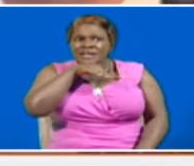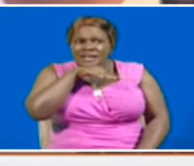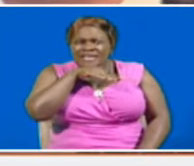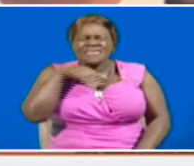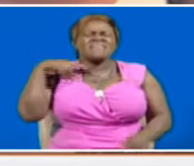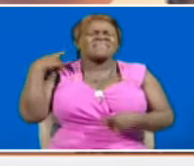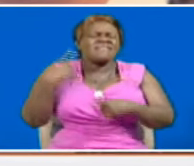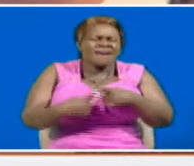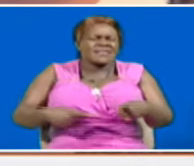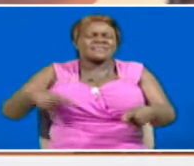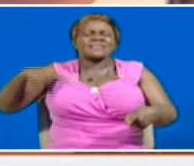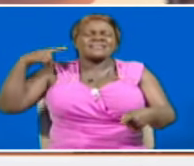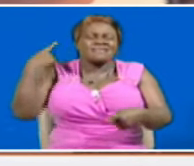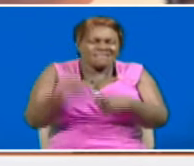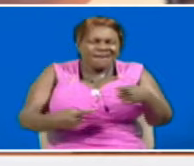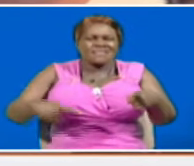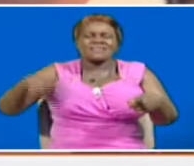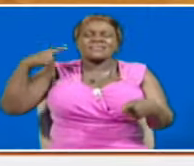the years.